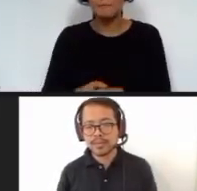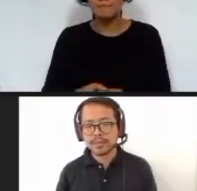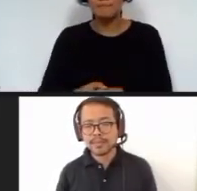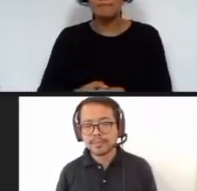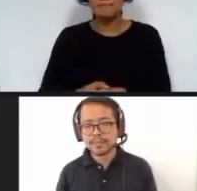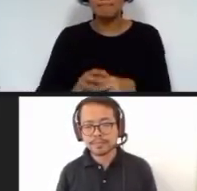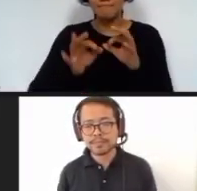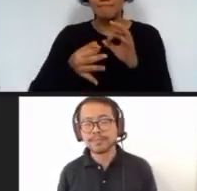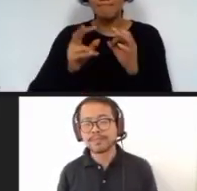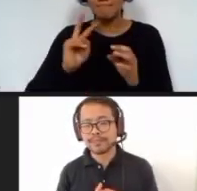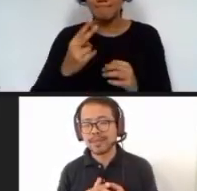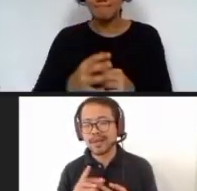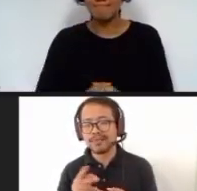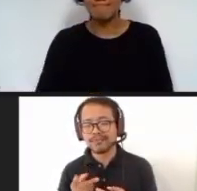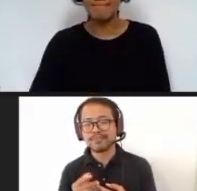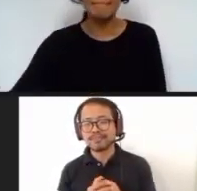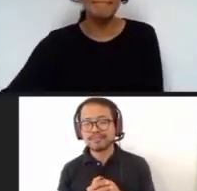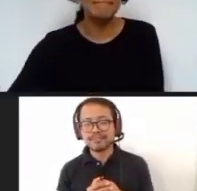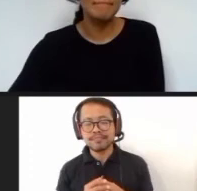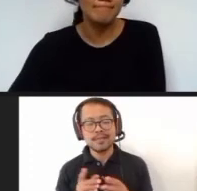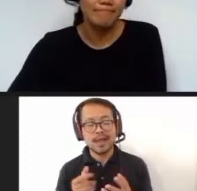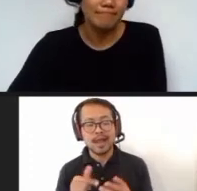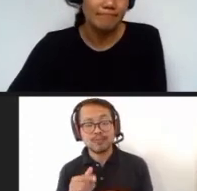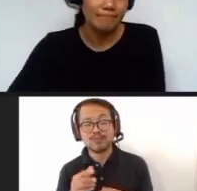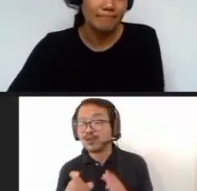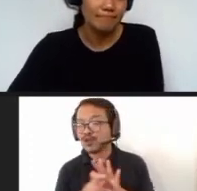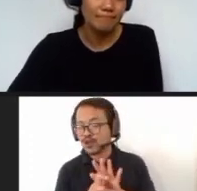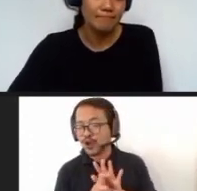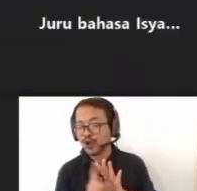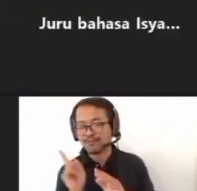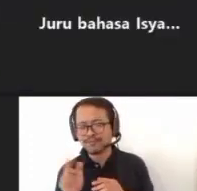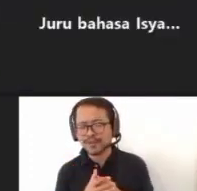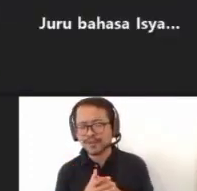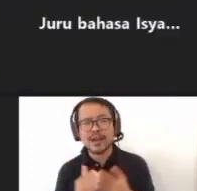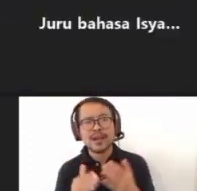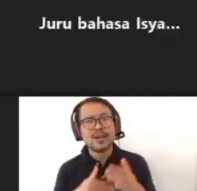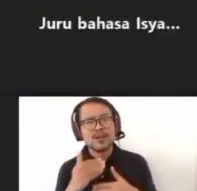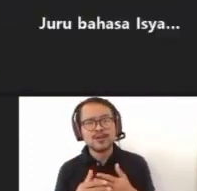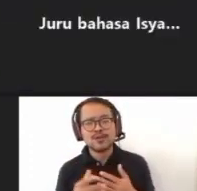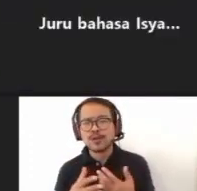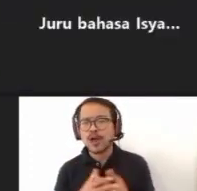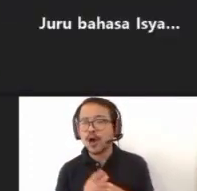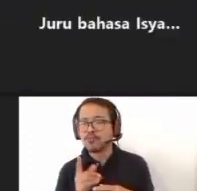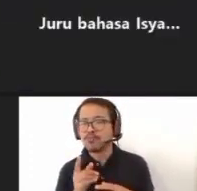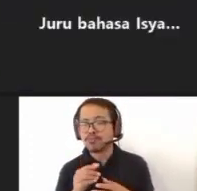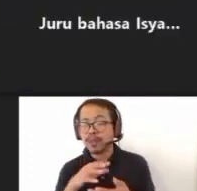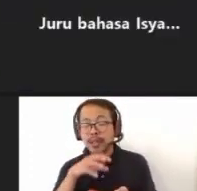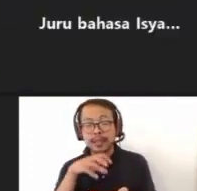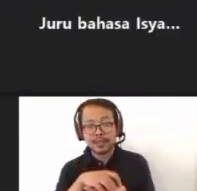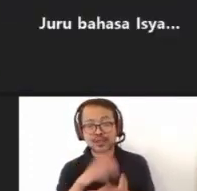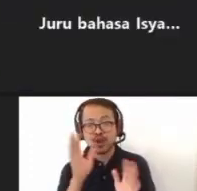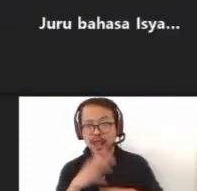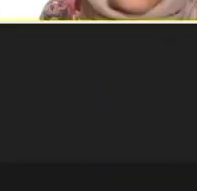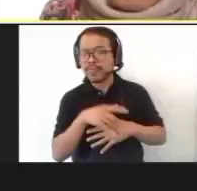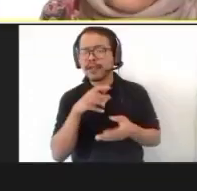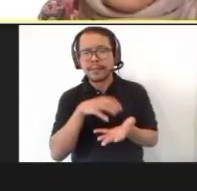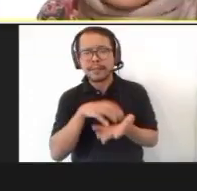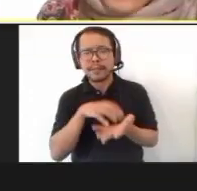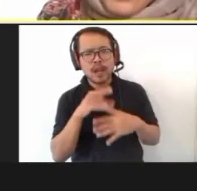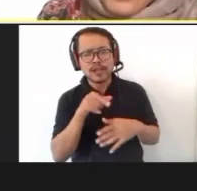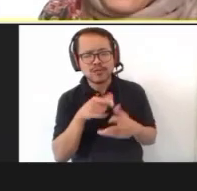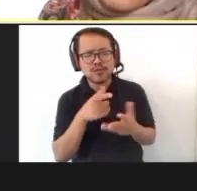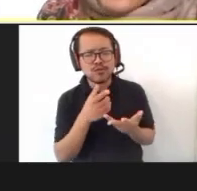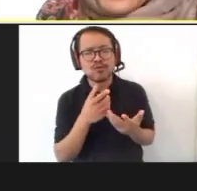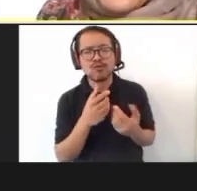beli apa-apa di kantin. Gitu. Misalnya ini contoh ya. Gitu. Lalu musala misalnya, ini kayak apa nih tempat ibadah